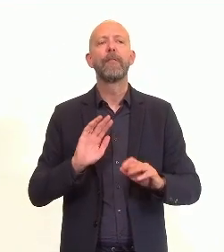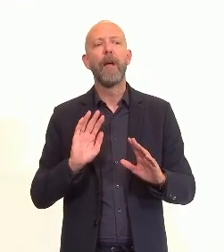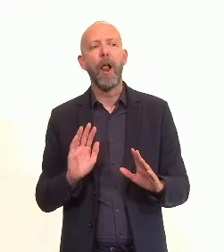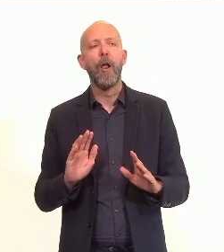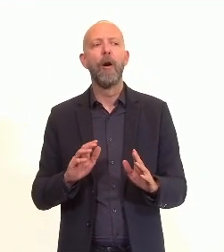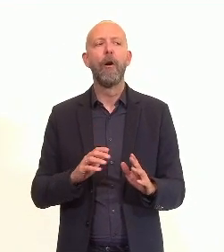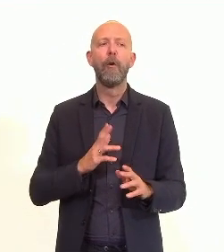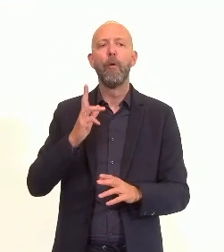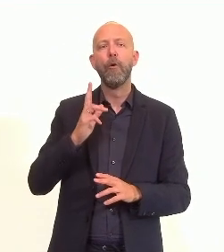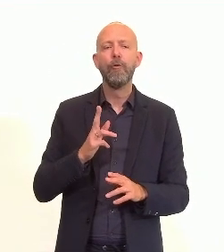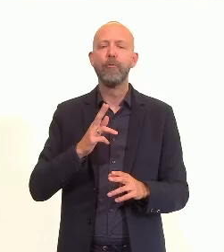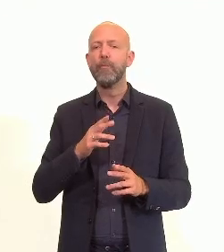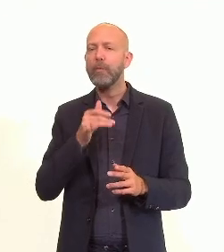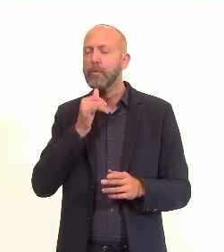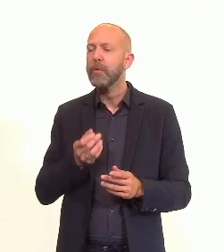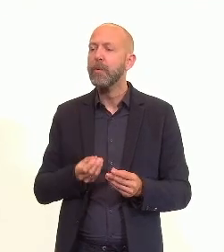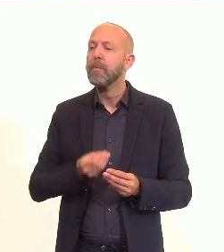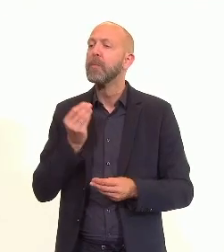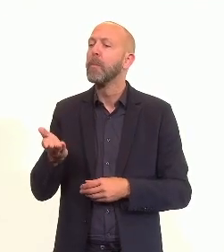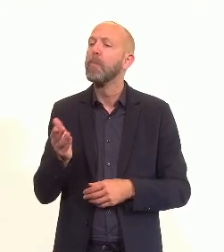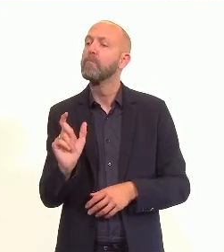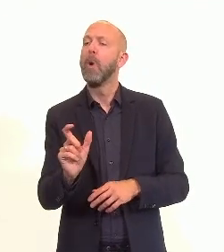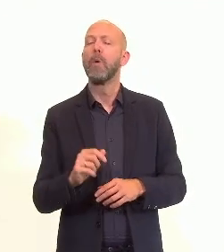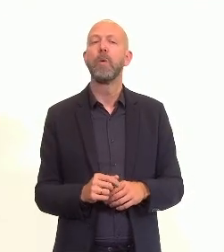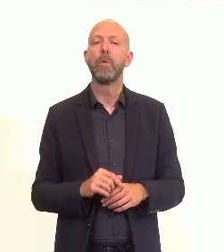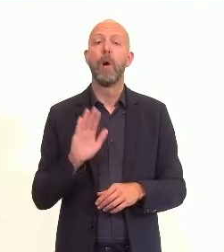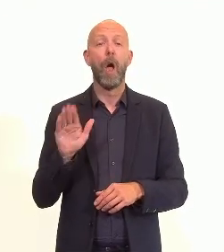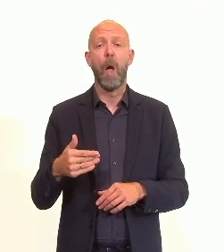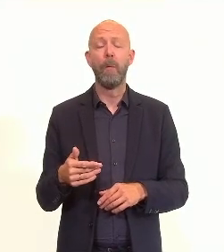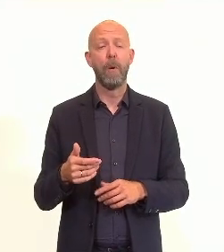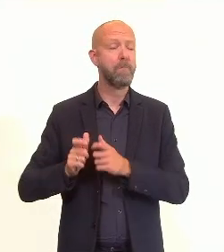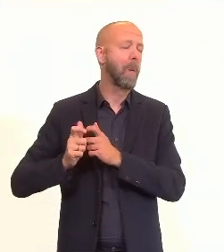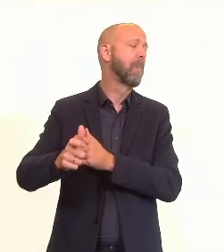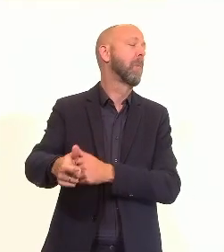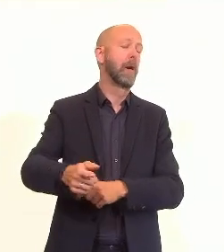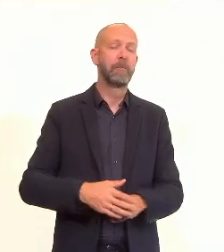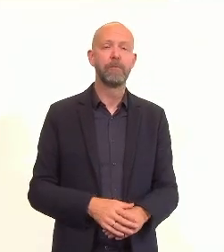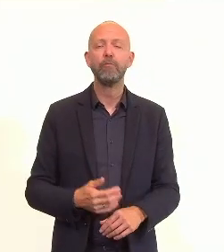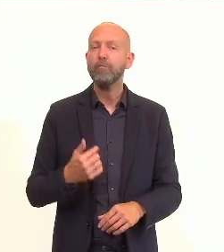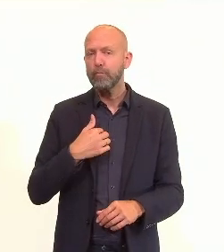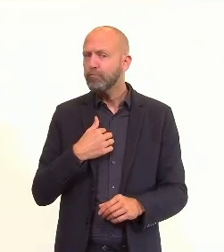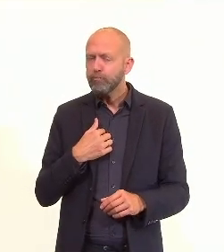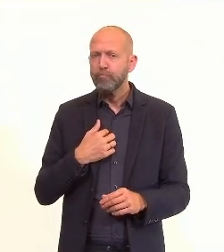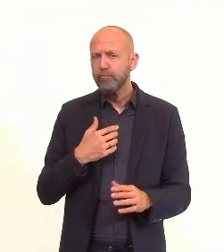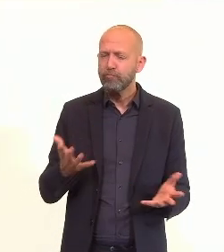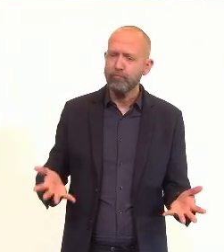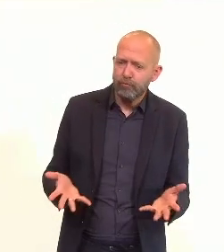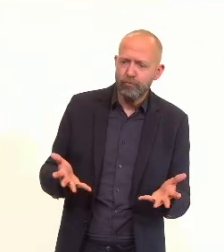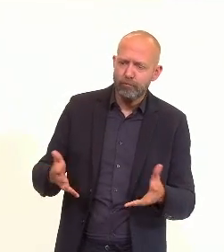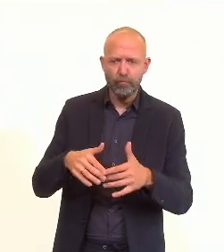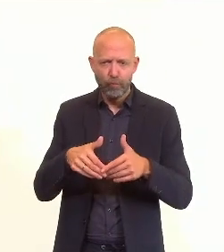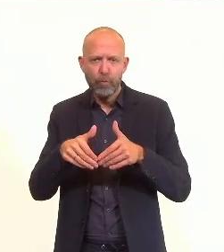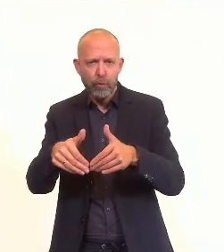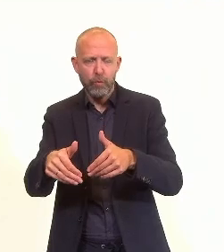mot et puis après ça s'enchaîne, quoi. Et moi, je continue derrière et voilà.